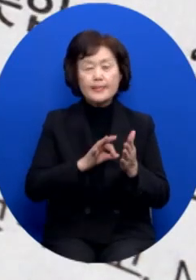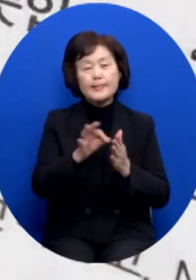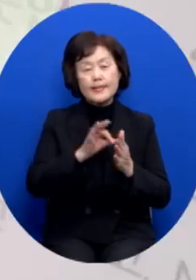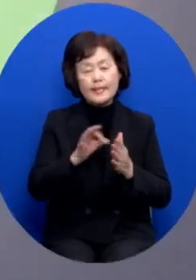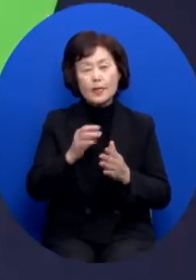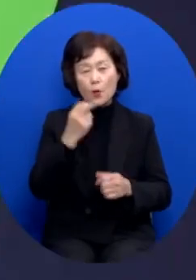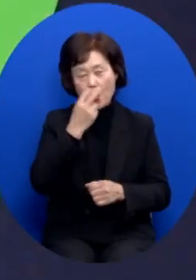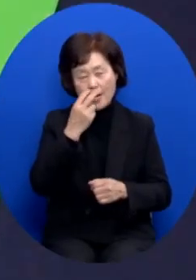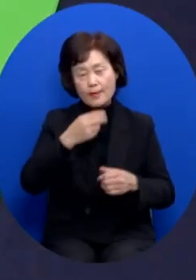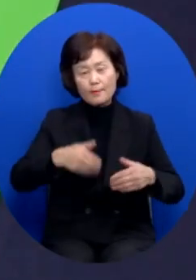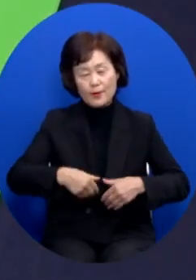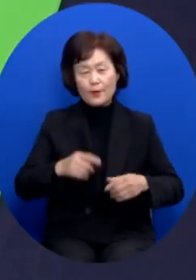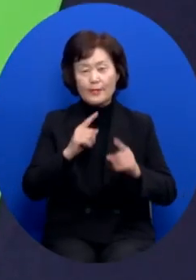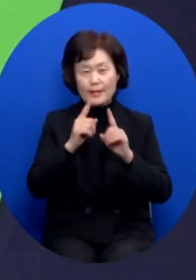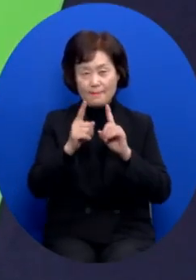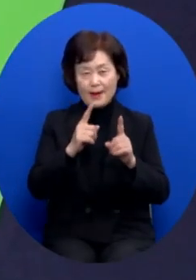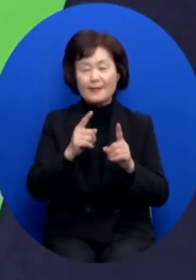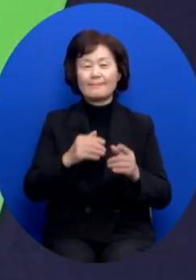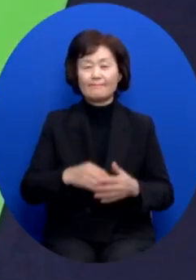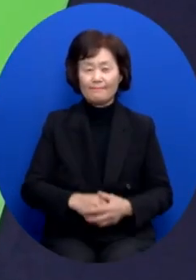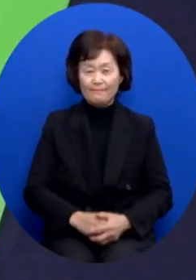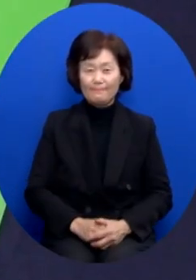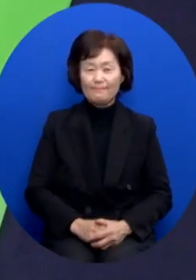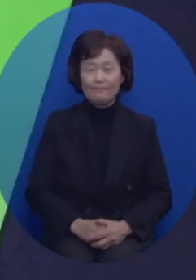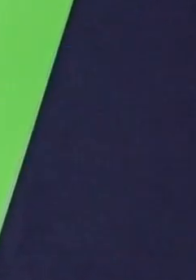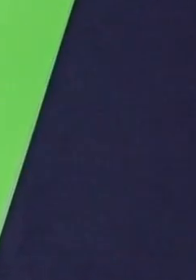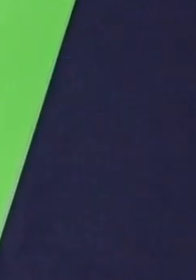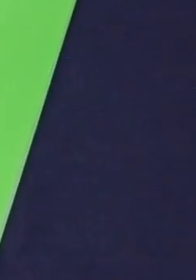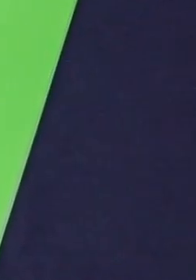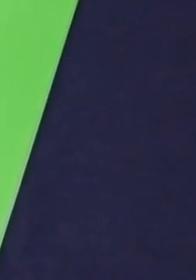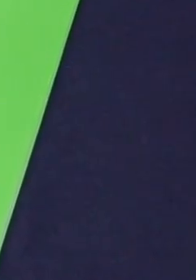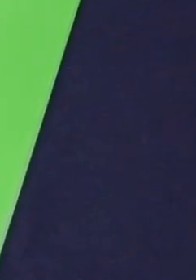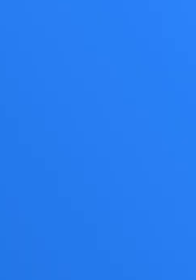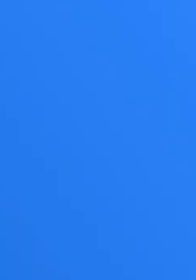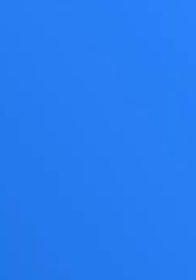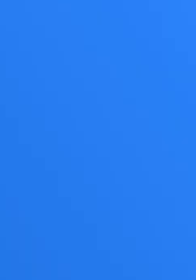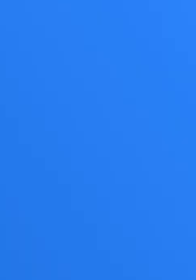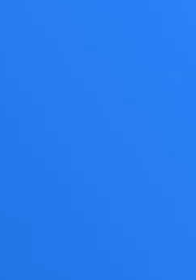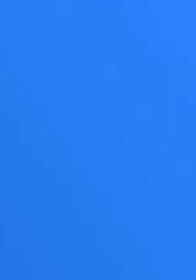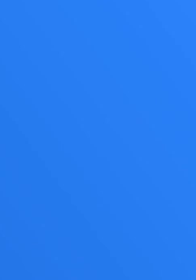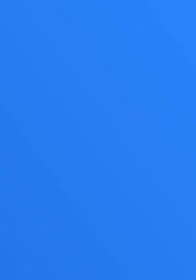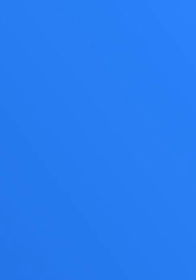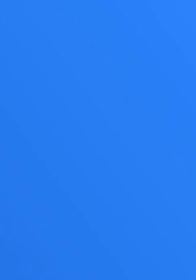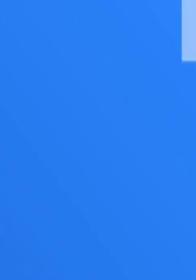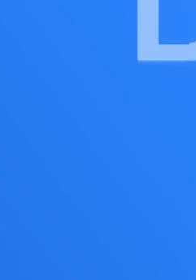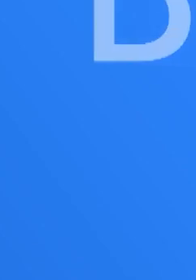강조합니다. 지금까지 한 주간의 문화가 소식이었습니다.